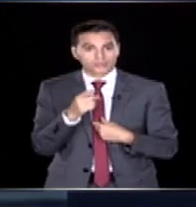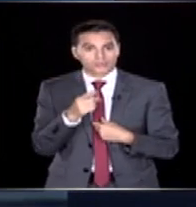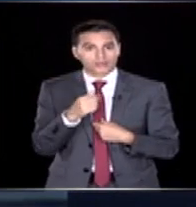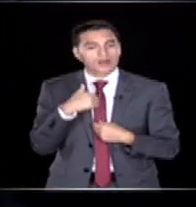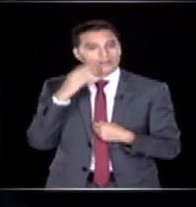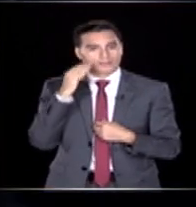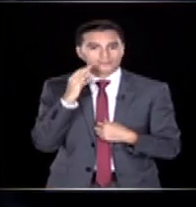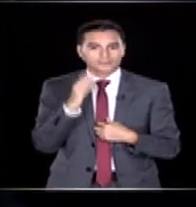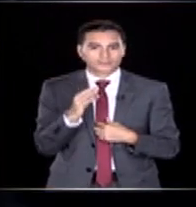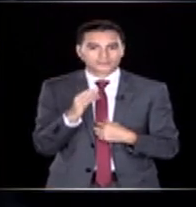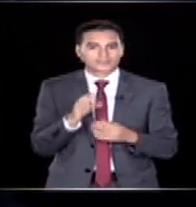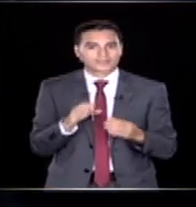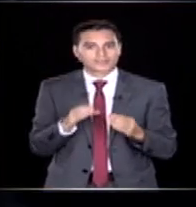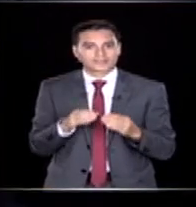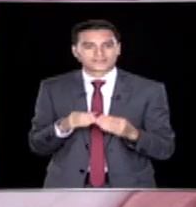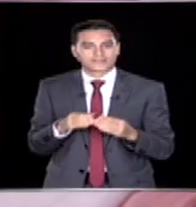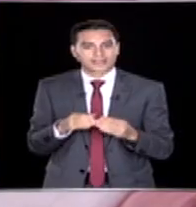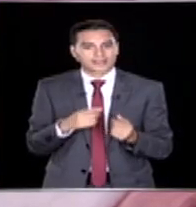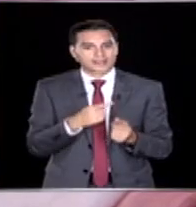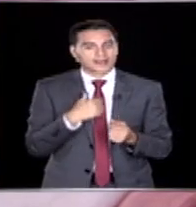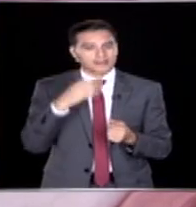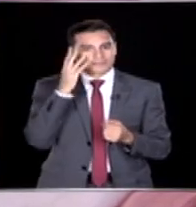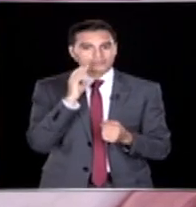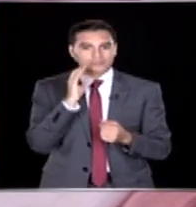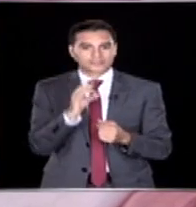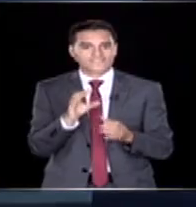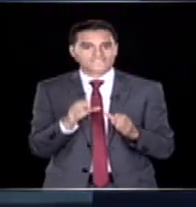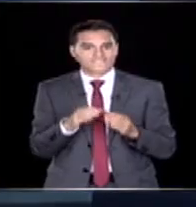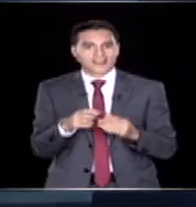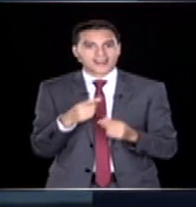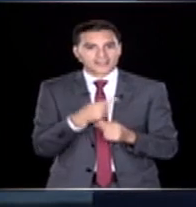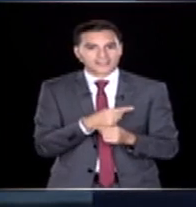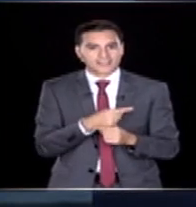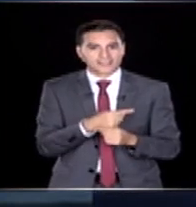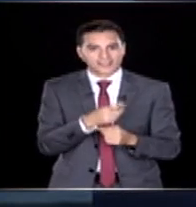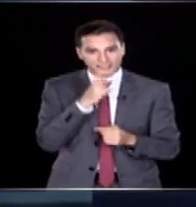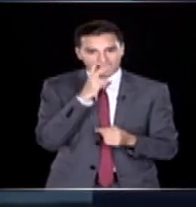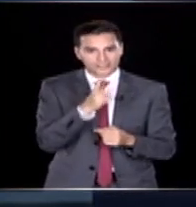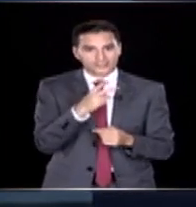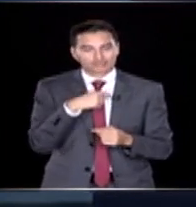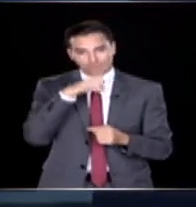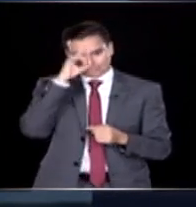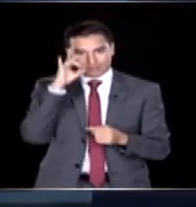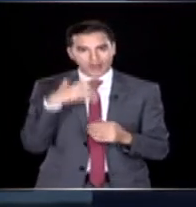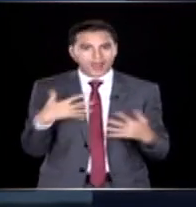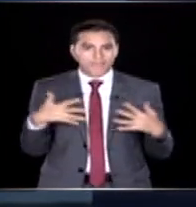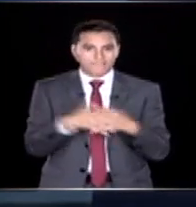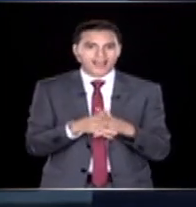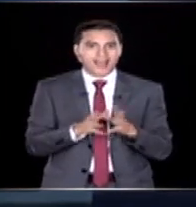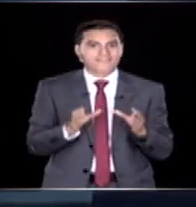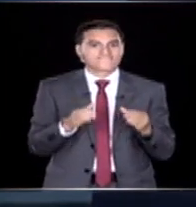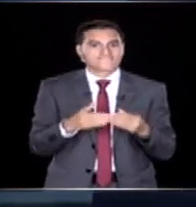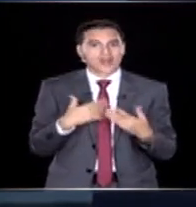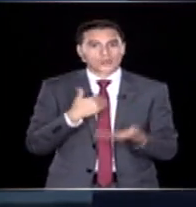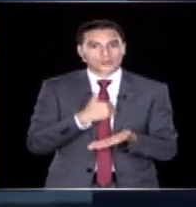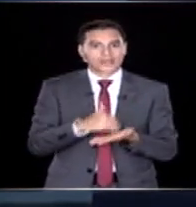طبعاً. انا اول مره اخش في فريق، ف هبقى مبسوطه جدا ان انا دخلت